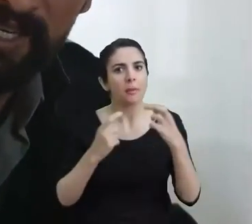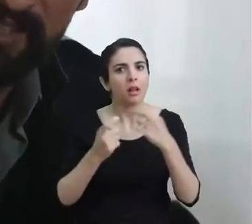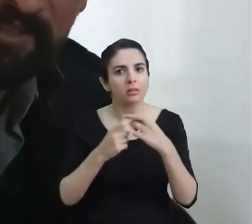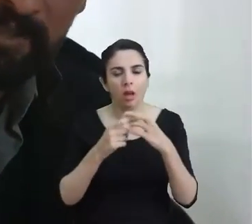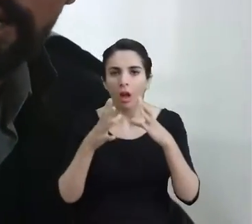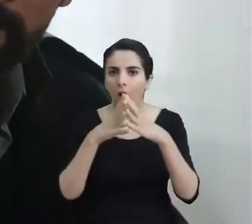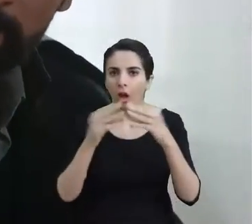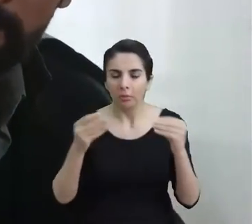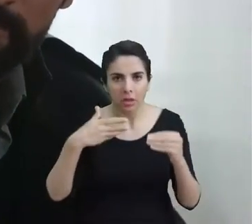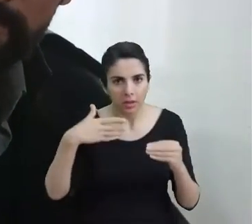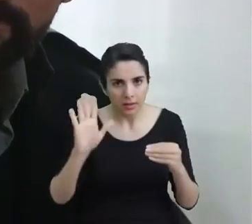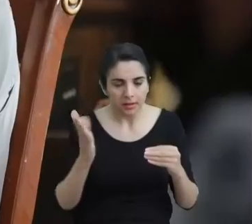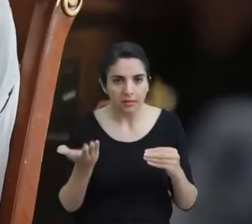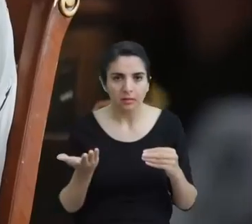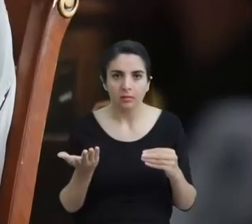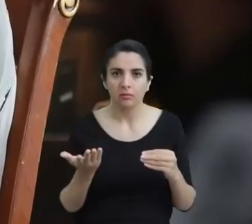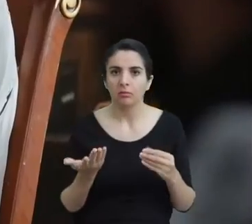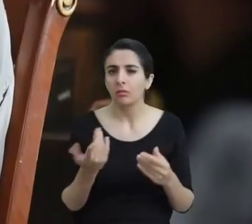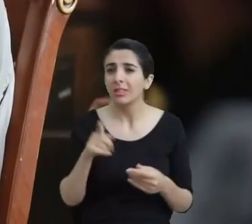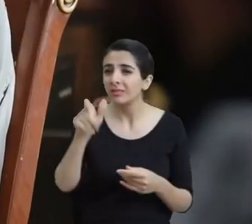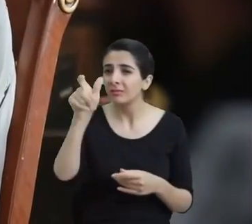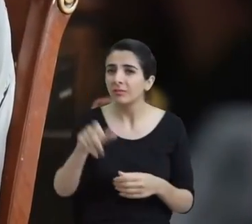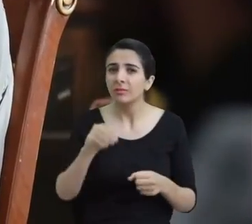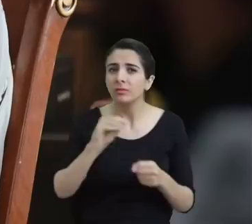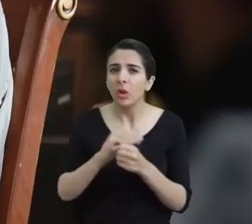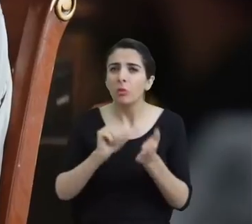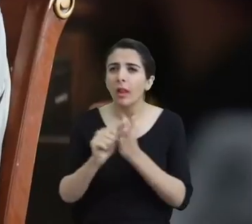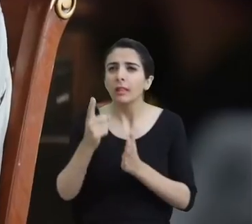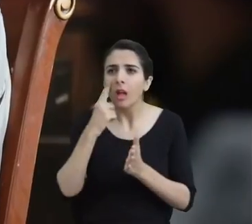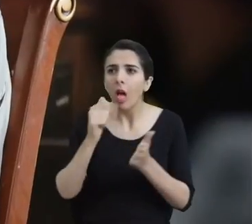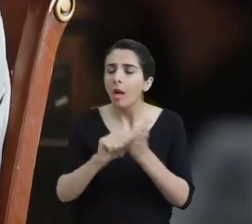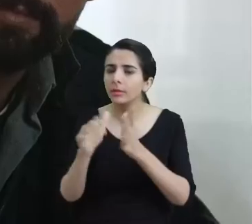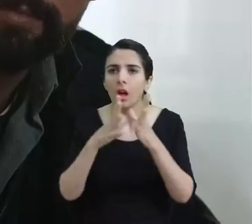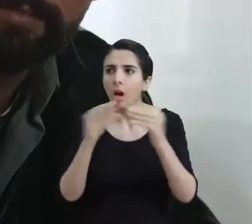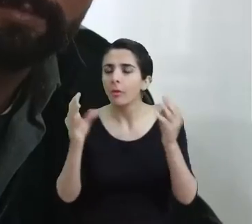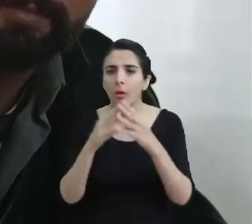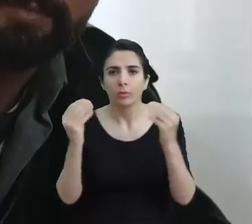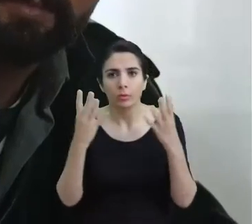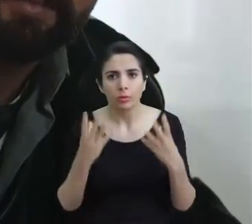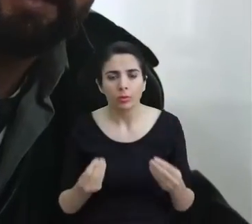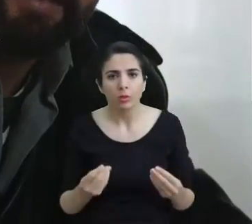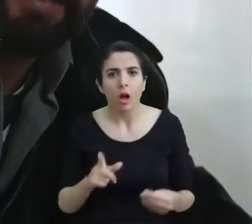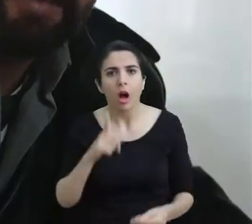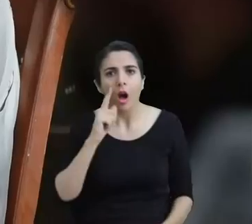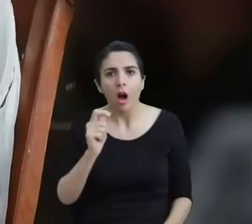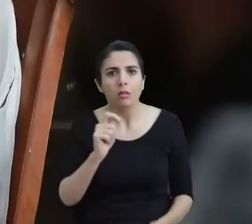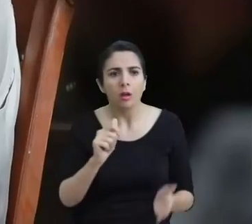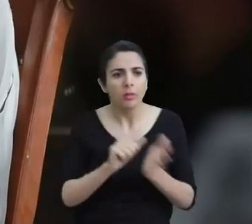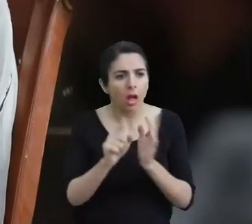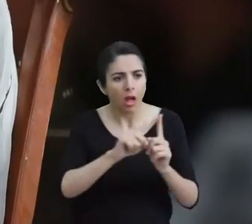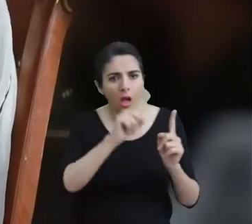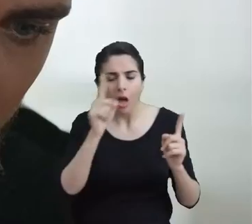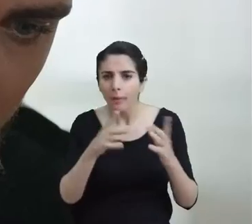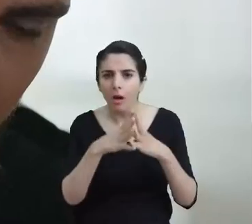Çelebi Rıza iti sırra kadem bastı. Ve aleyhindeki yekün tanıkları buhar ettiler. Adamlar o gün